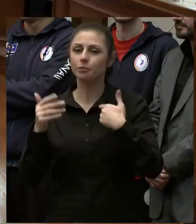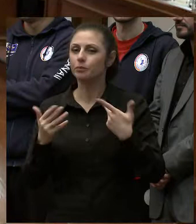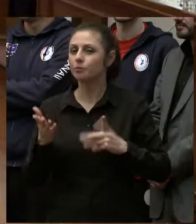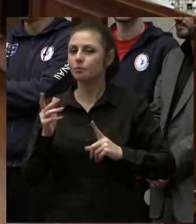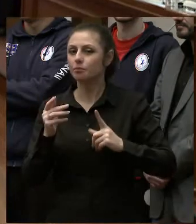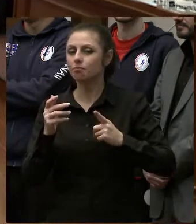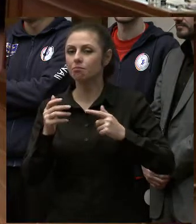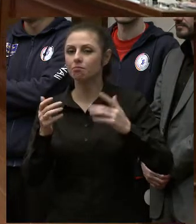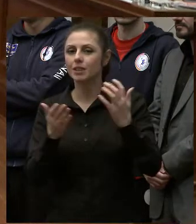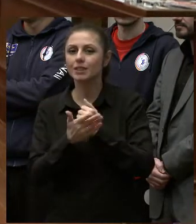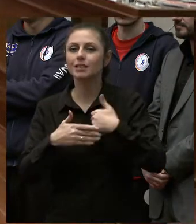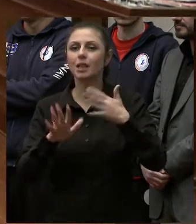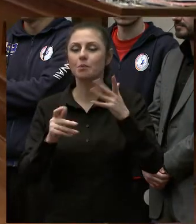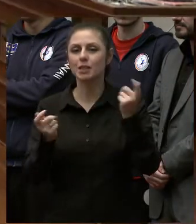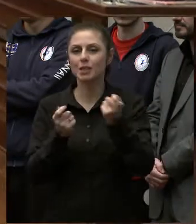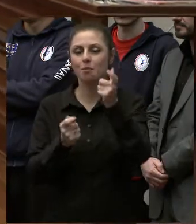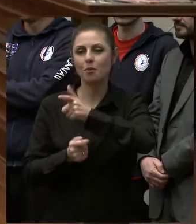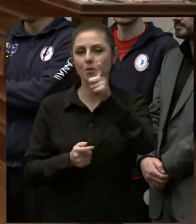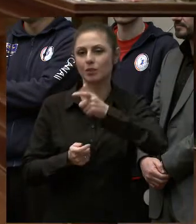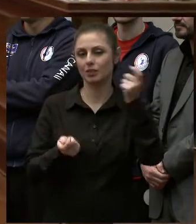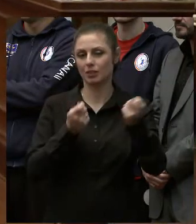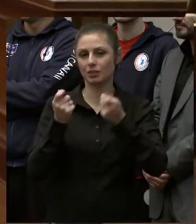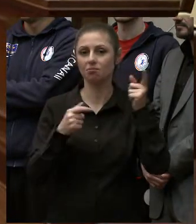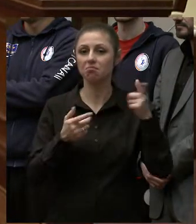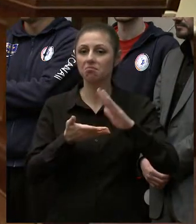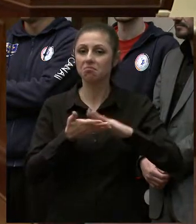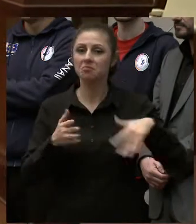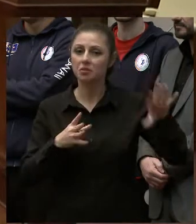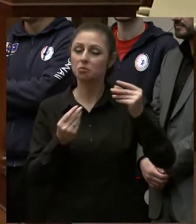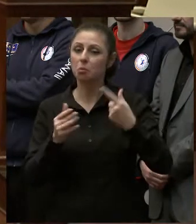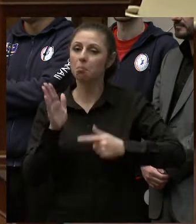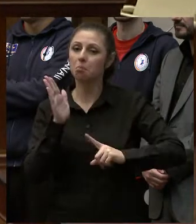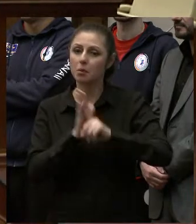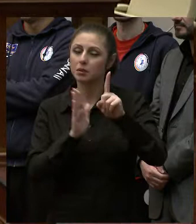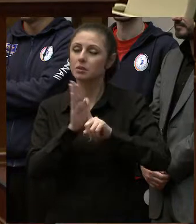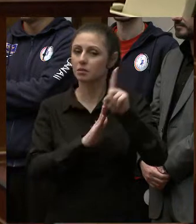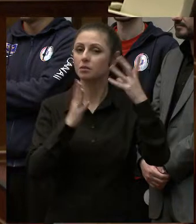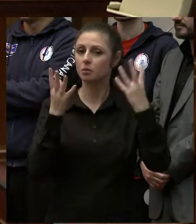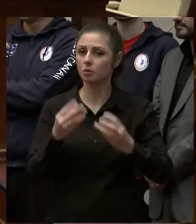değil. Ama arkadaşlarımız o kadar başarılı oldular ki zannediyorum